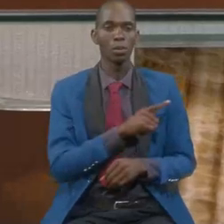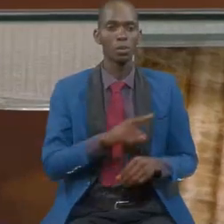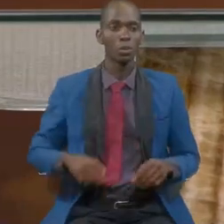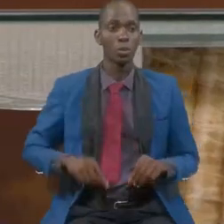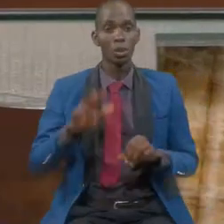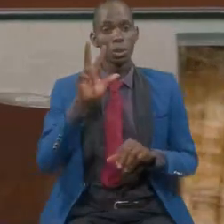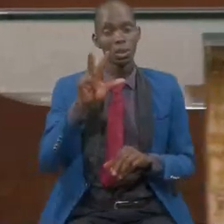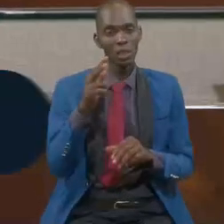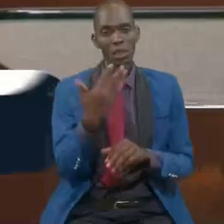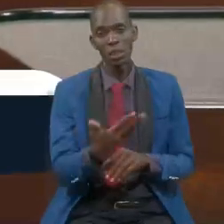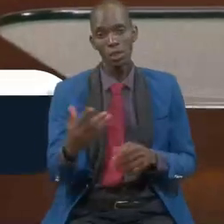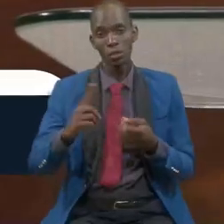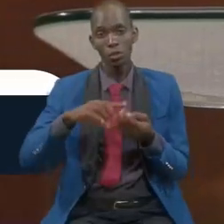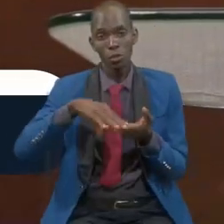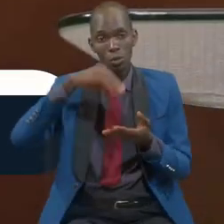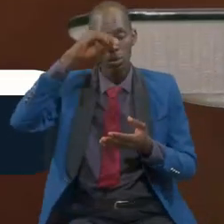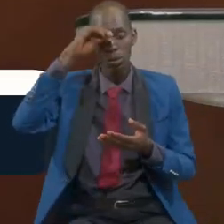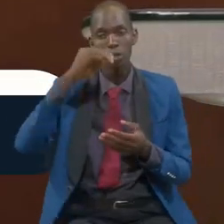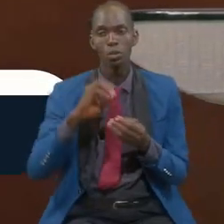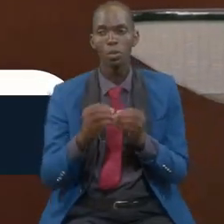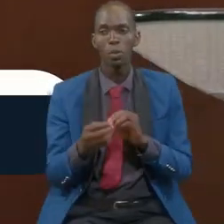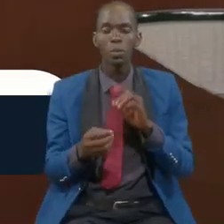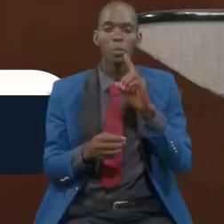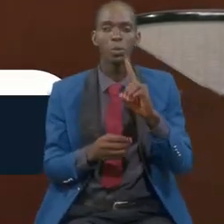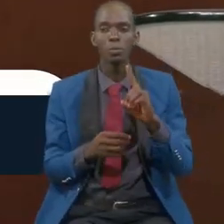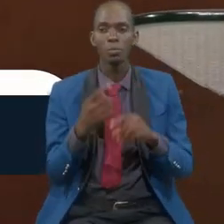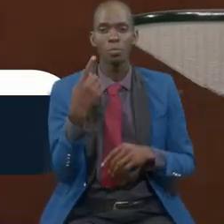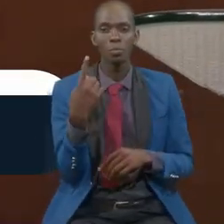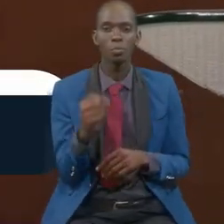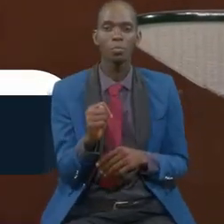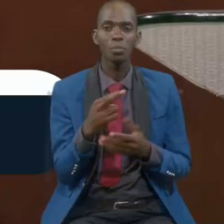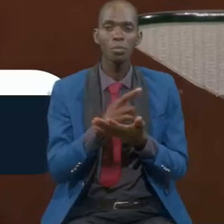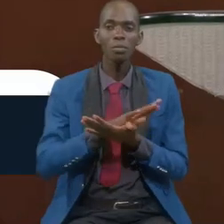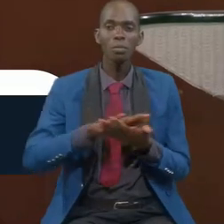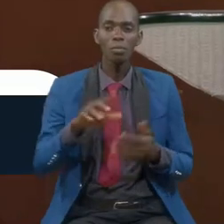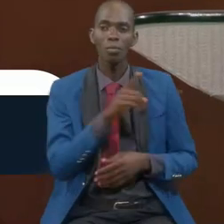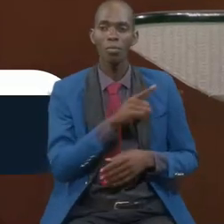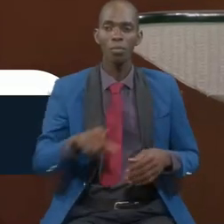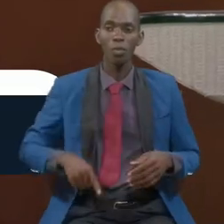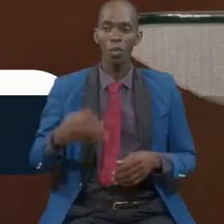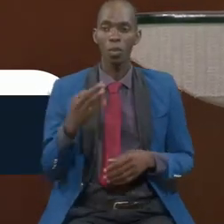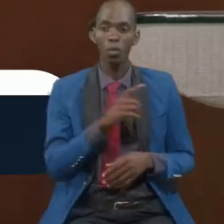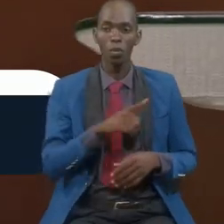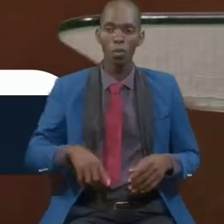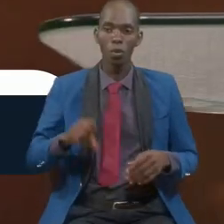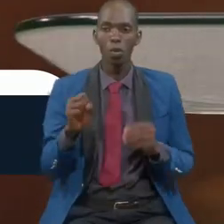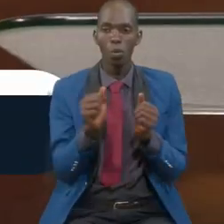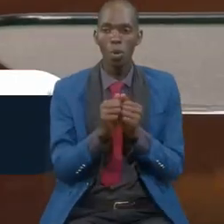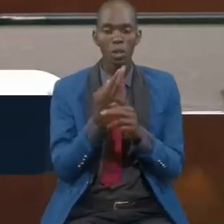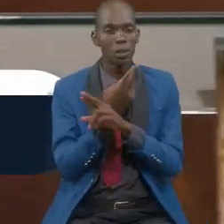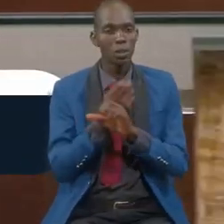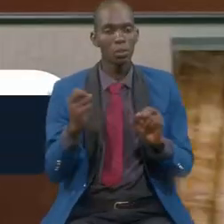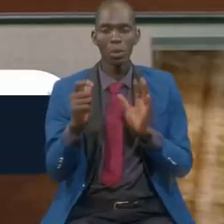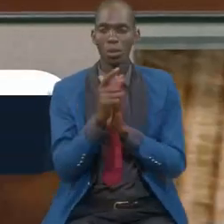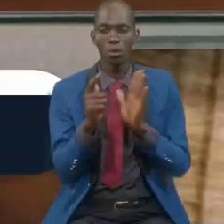allons voir trois points. Premier point, le juste Seigneur des Seigneurs avec les préceptes